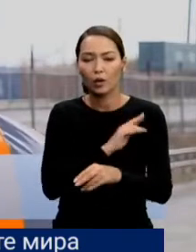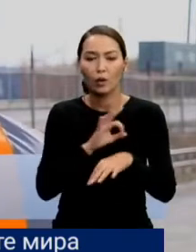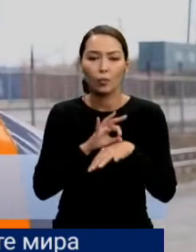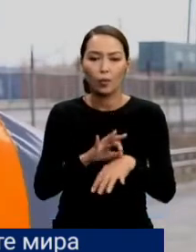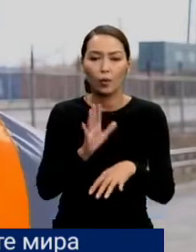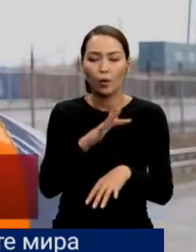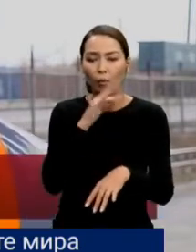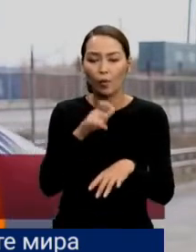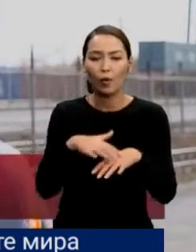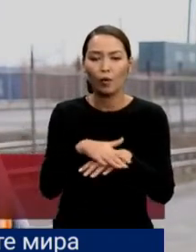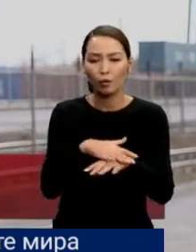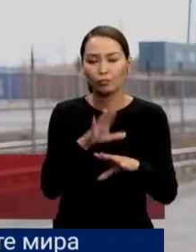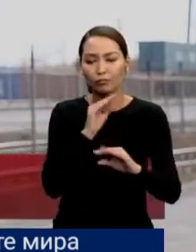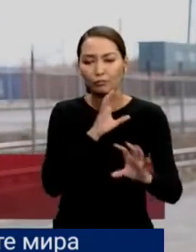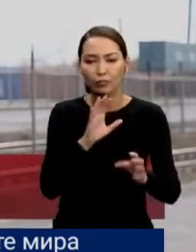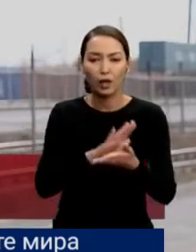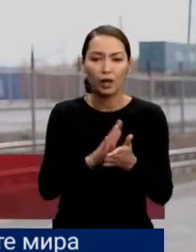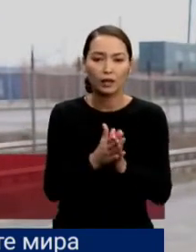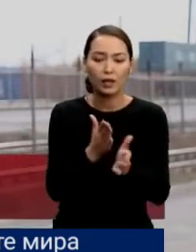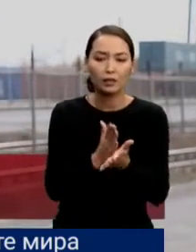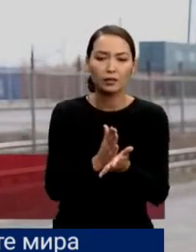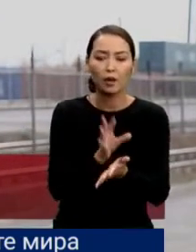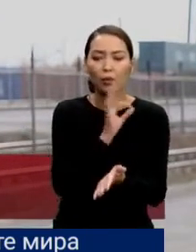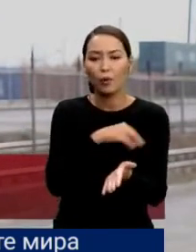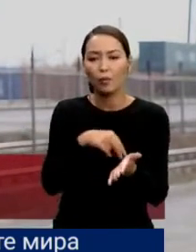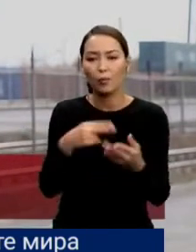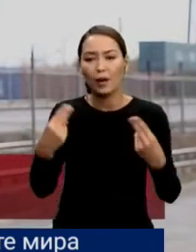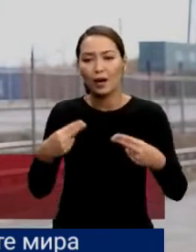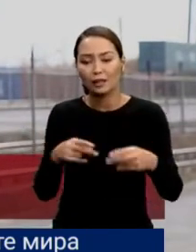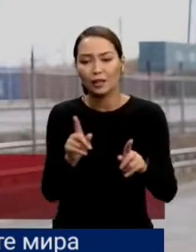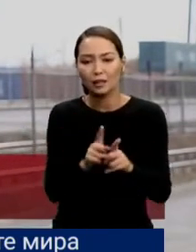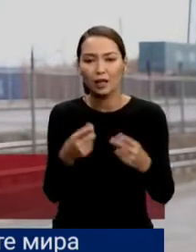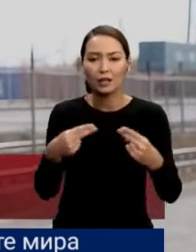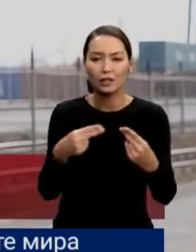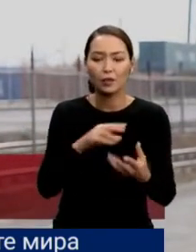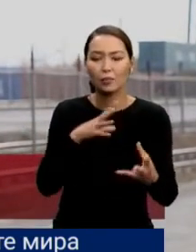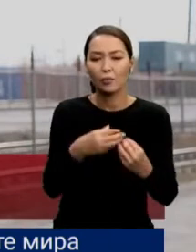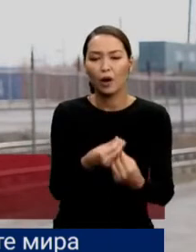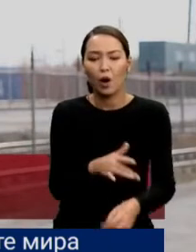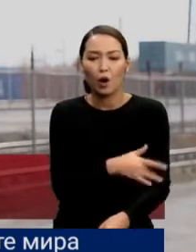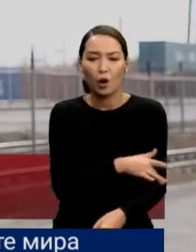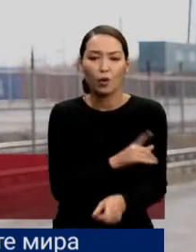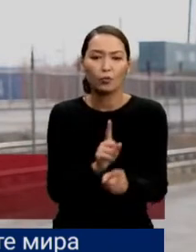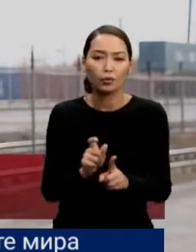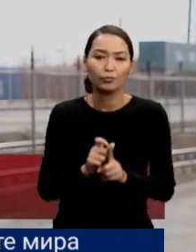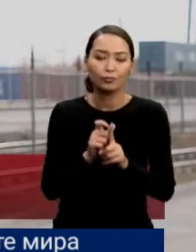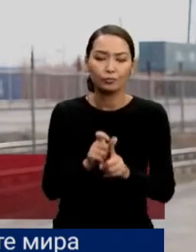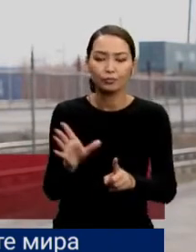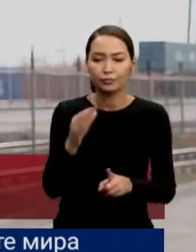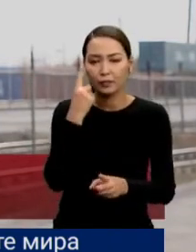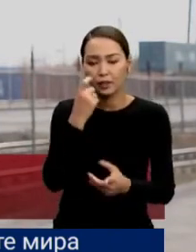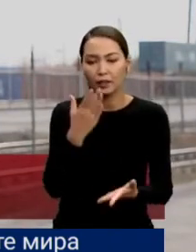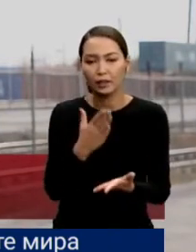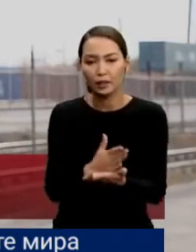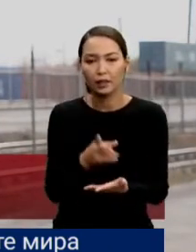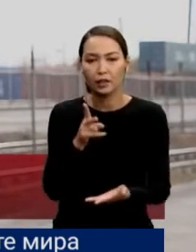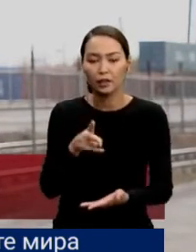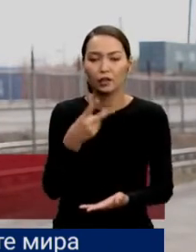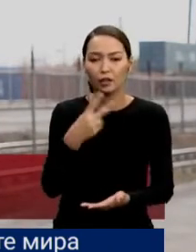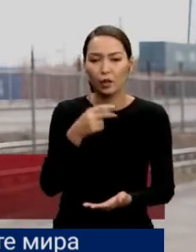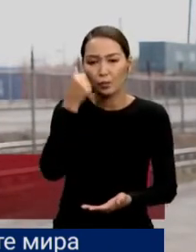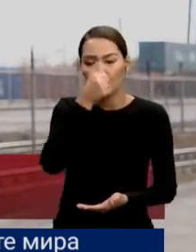беру де қарастырылған. Тұтынушыларымызға кедендік декларациялау мен кедендік тазарту қызметтерінде ұсыналамыз. Айта кету керек, біз